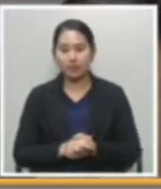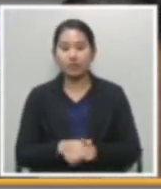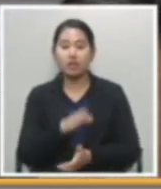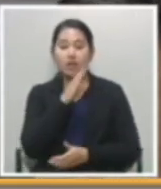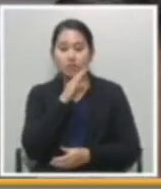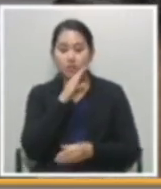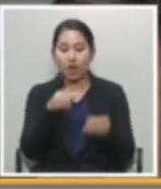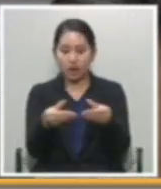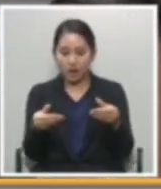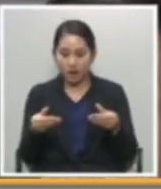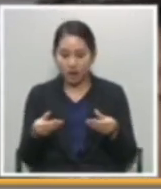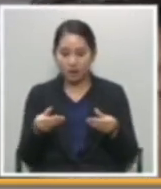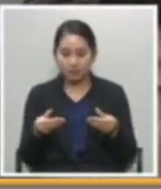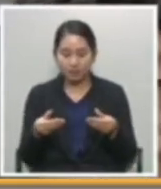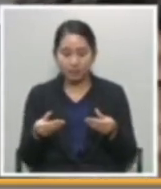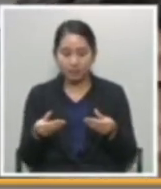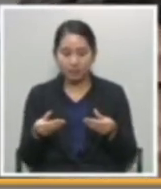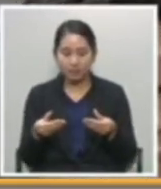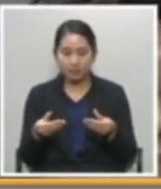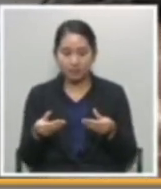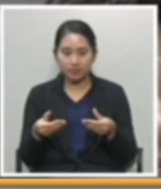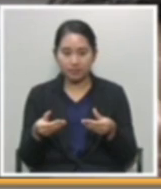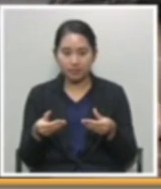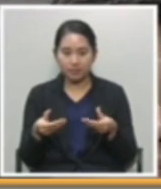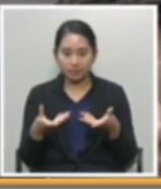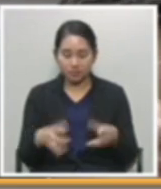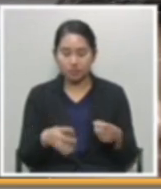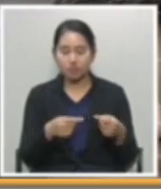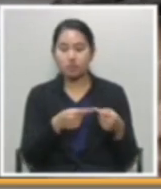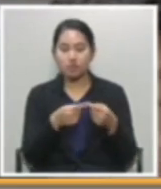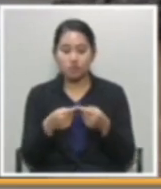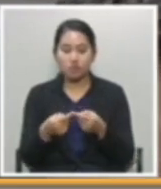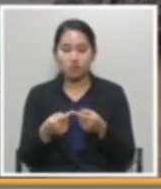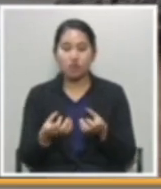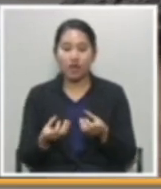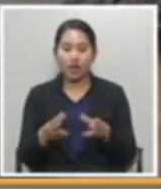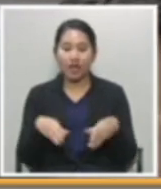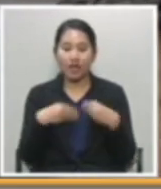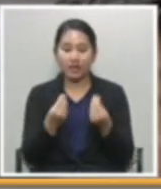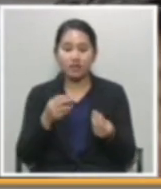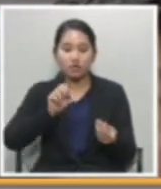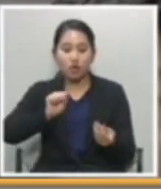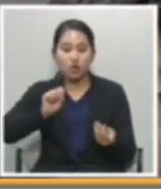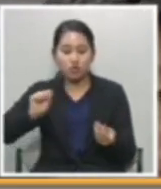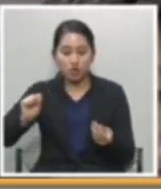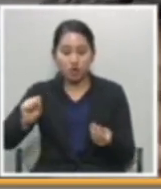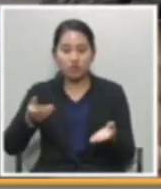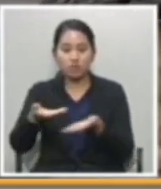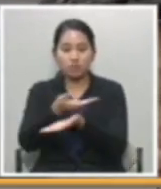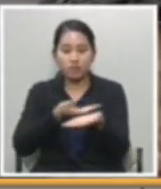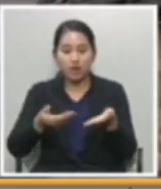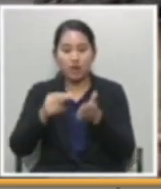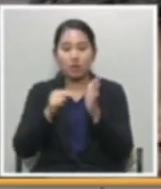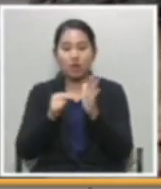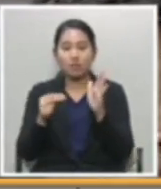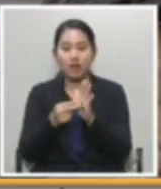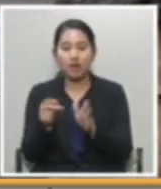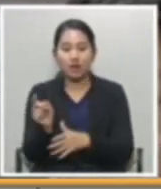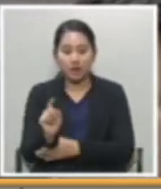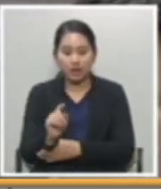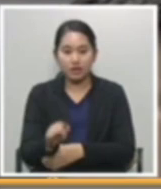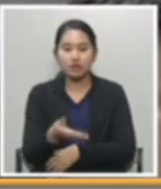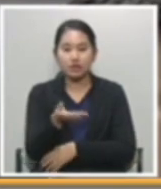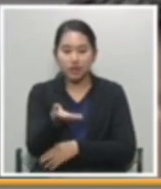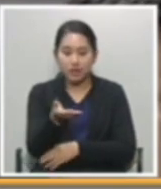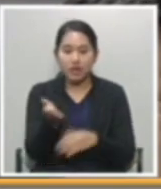มาท่านส่งมาให้ส.ส.นะก็เท่ากับท่านนะฮะก็พย